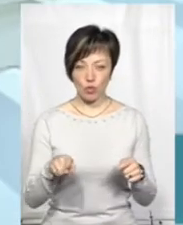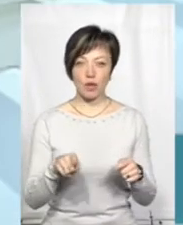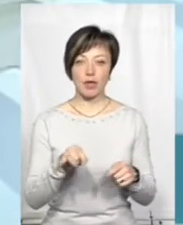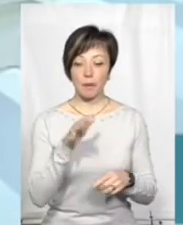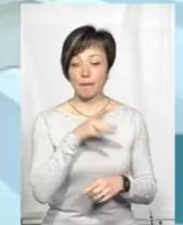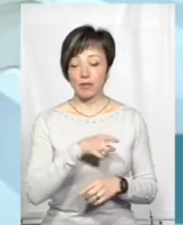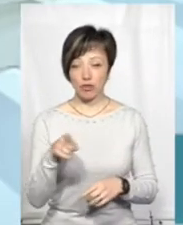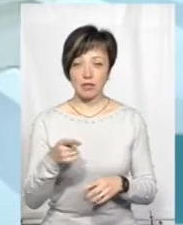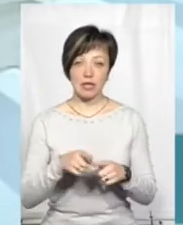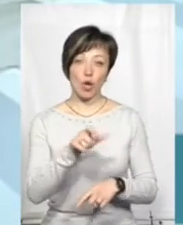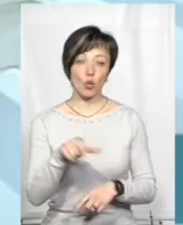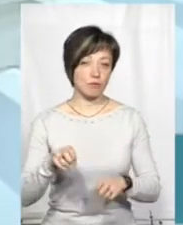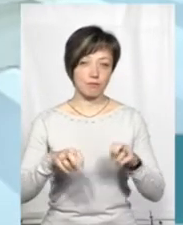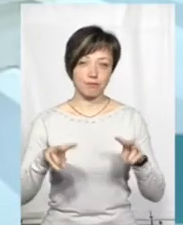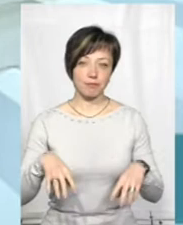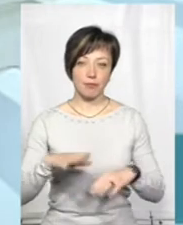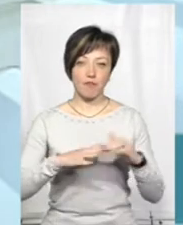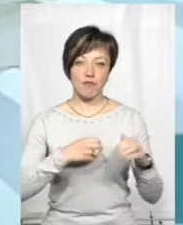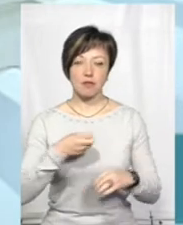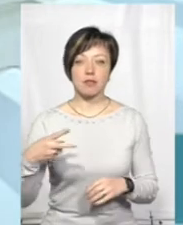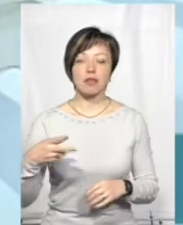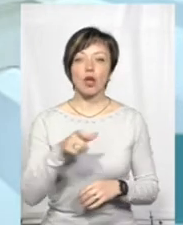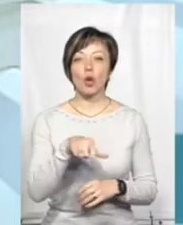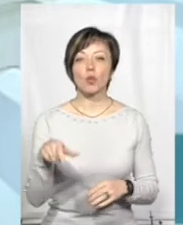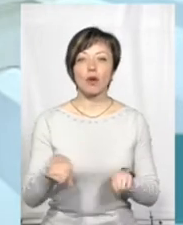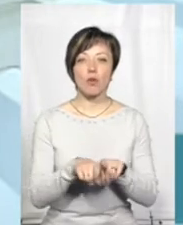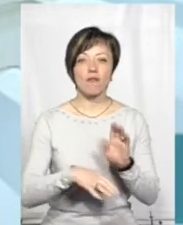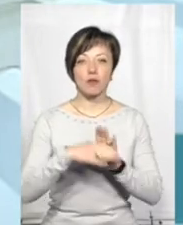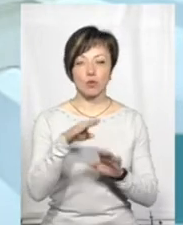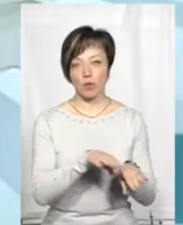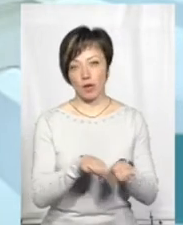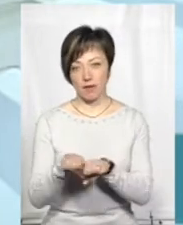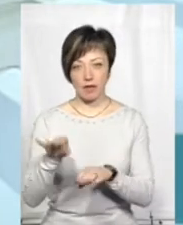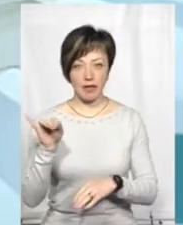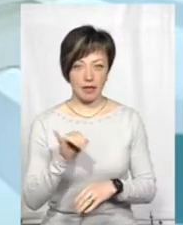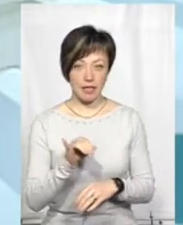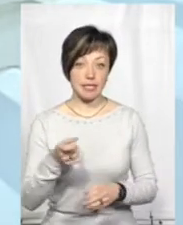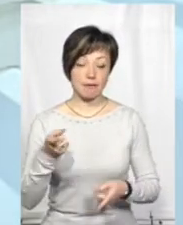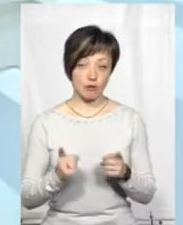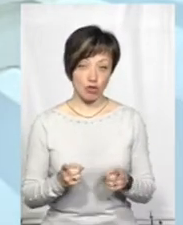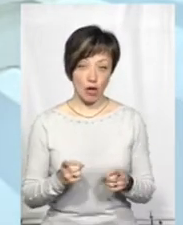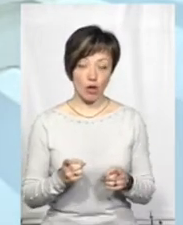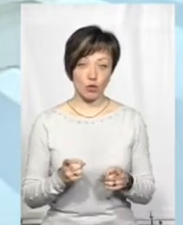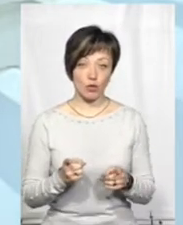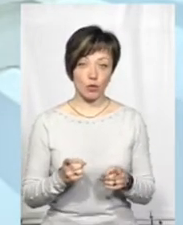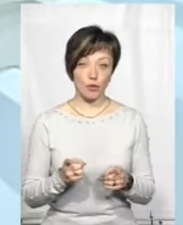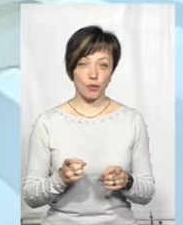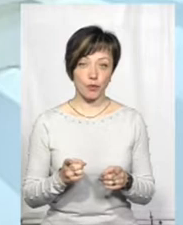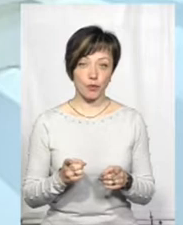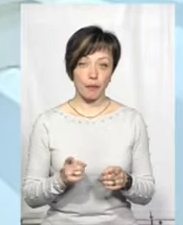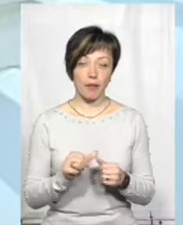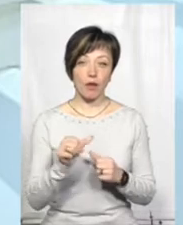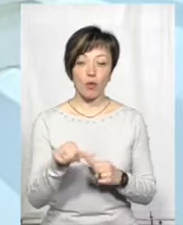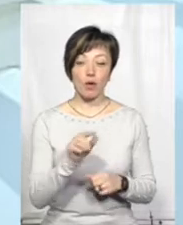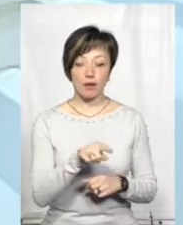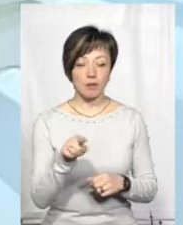І, звичайно, ці люди професійно, приємно, що вони взяли участь, люди такого високого рівня. І, звичайно,